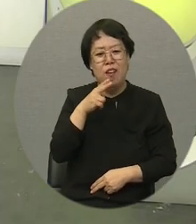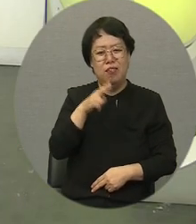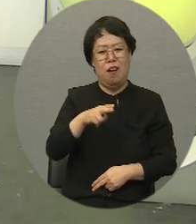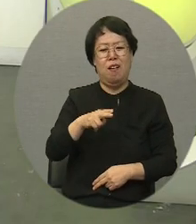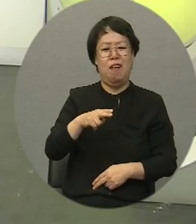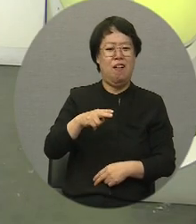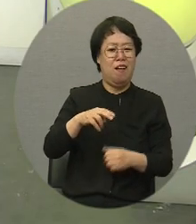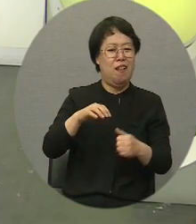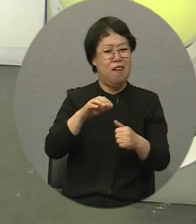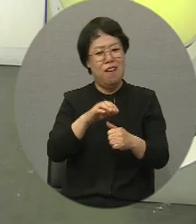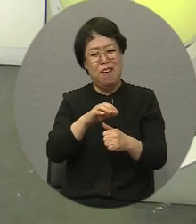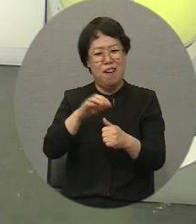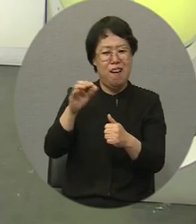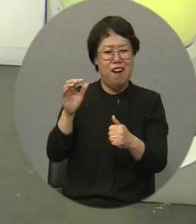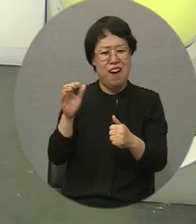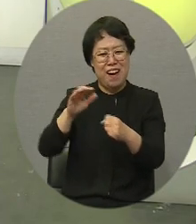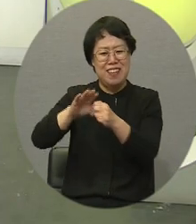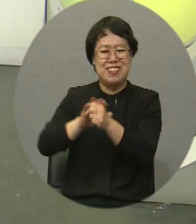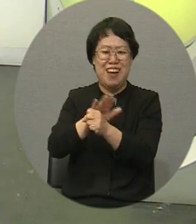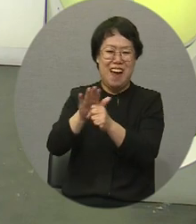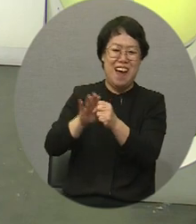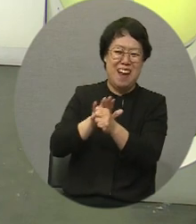잃어버린 사랑을